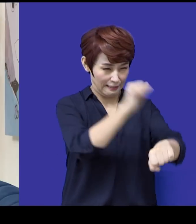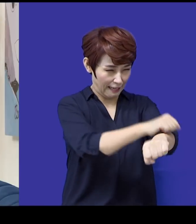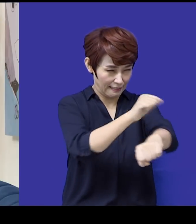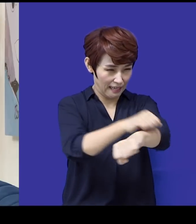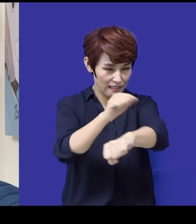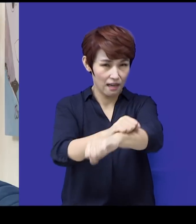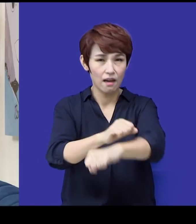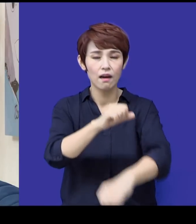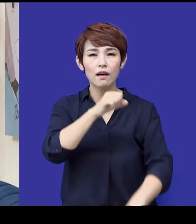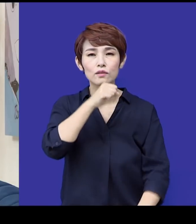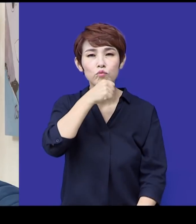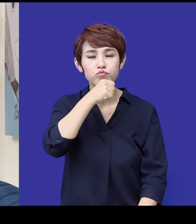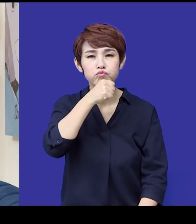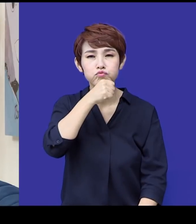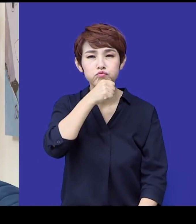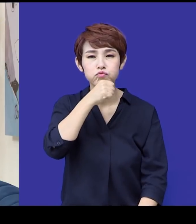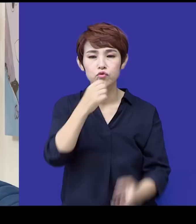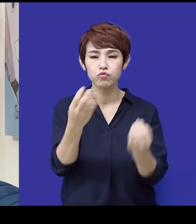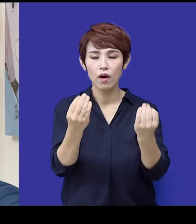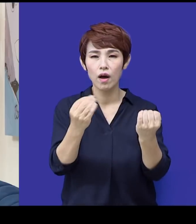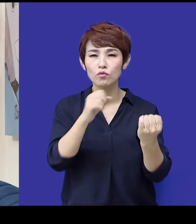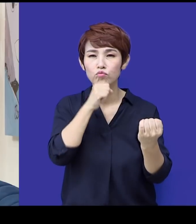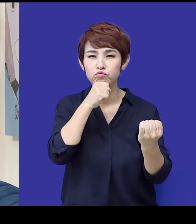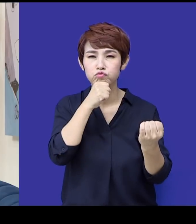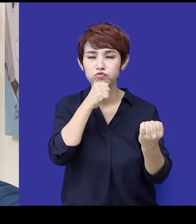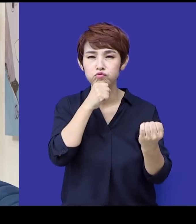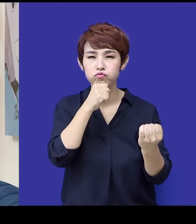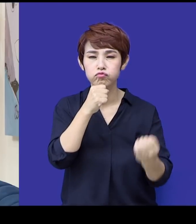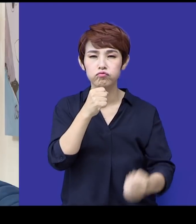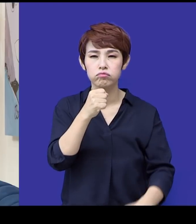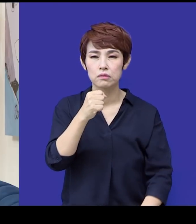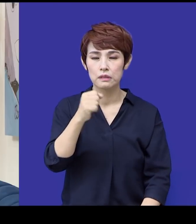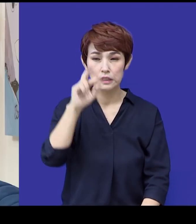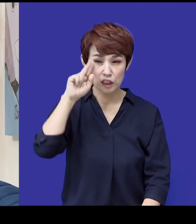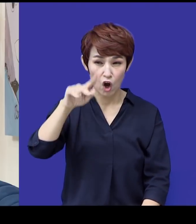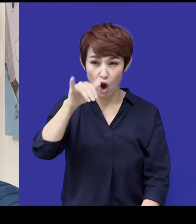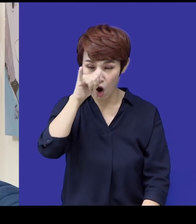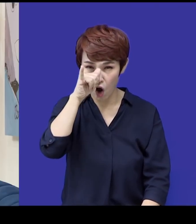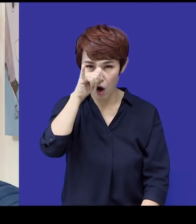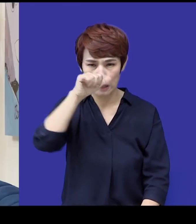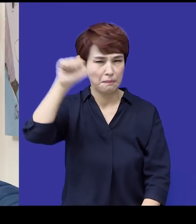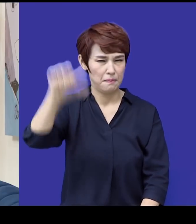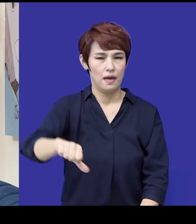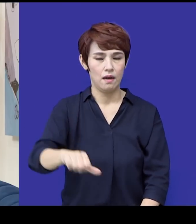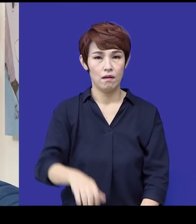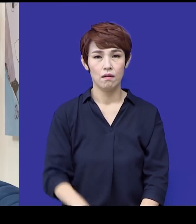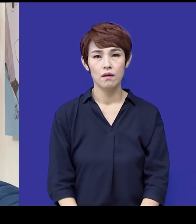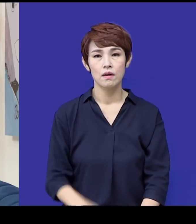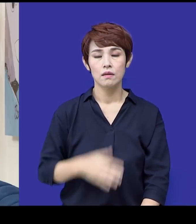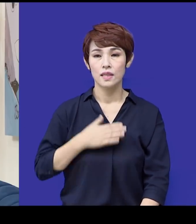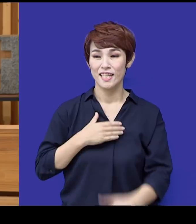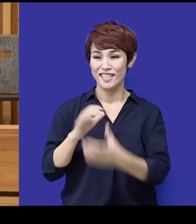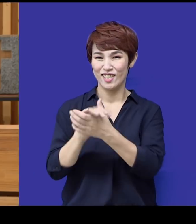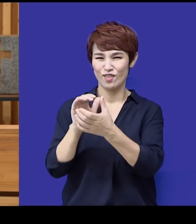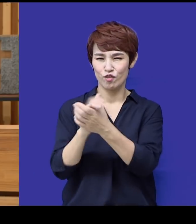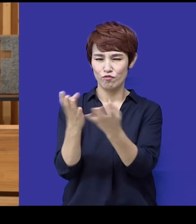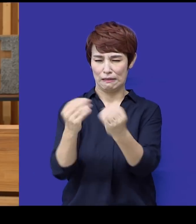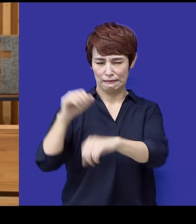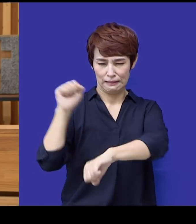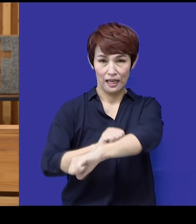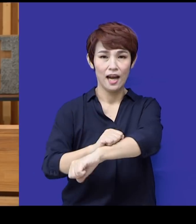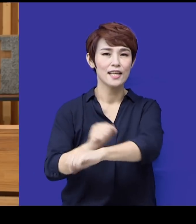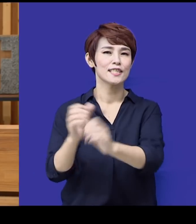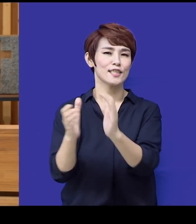근데 그때 친구가 수학을 아주 잘하는 친구가 있었어요. 네. 그 고등학교 선생님보다 더 잘 푸는